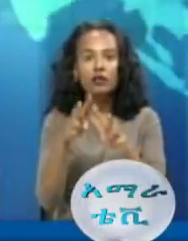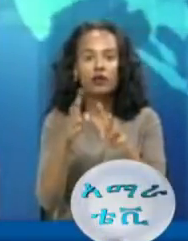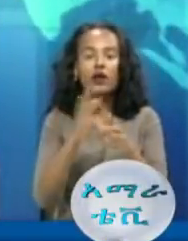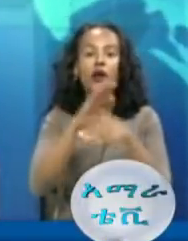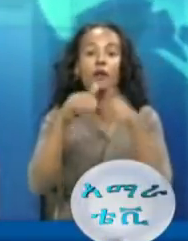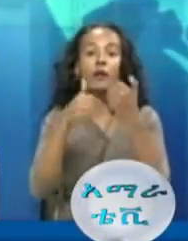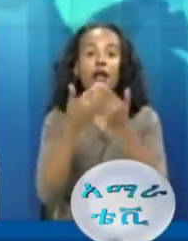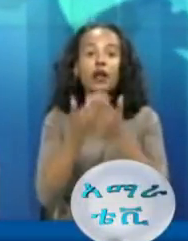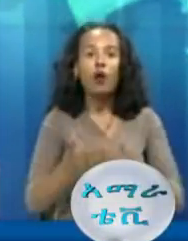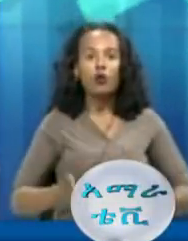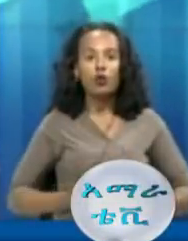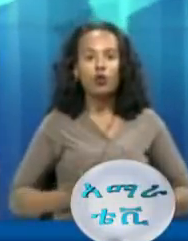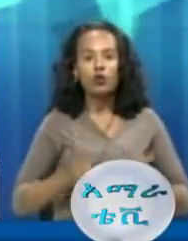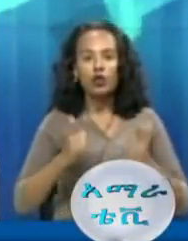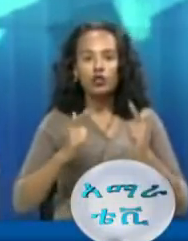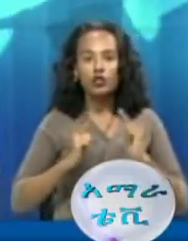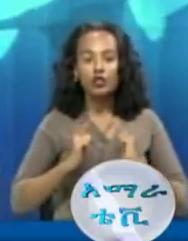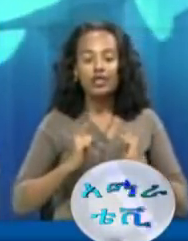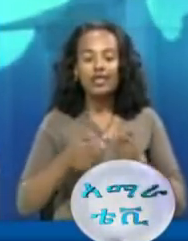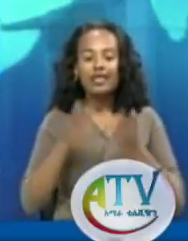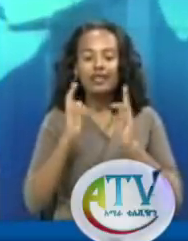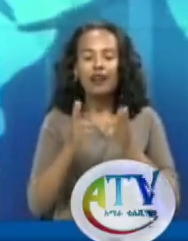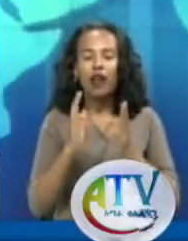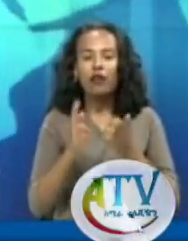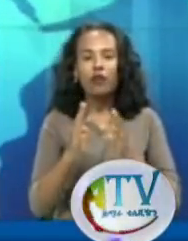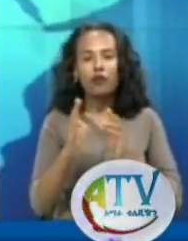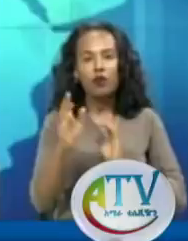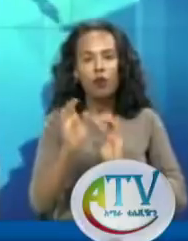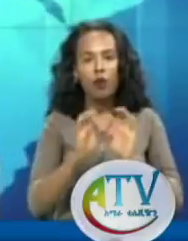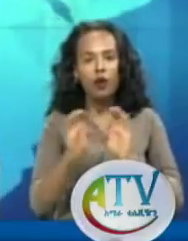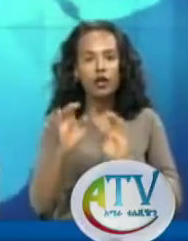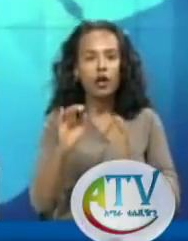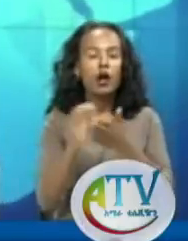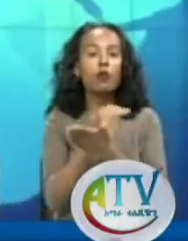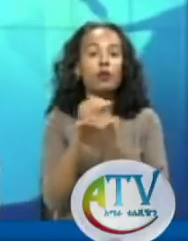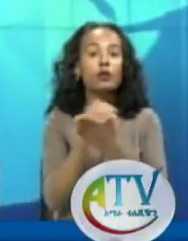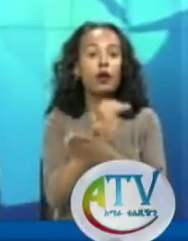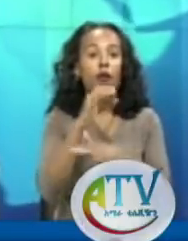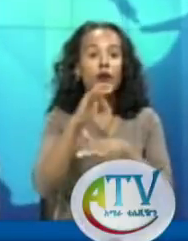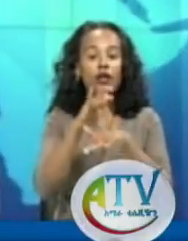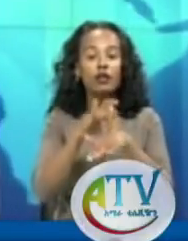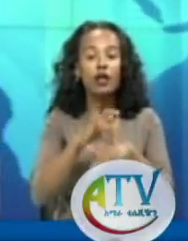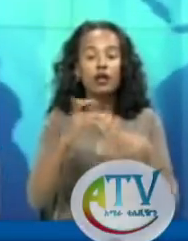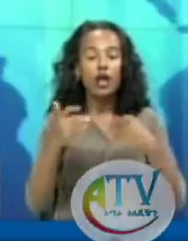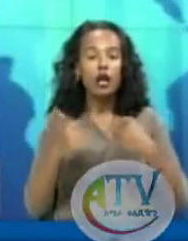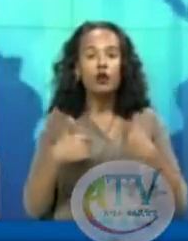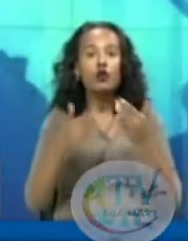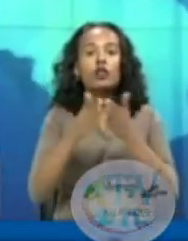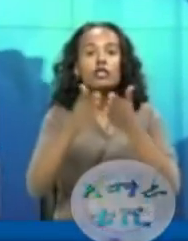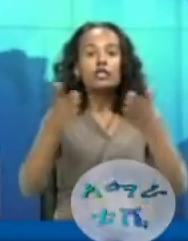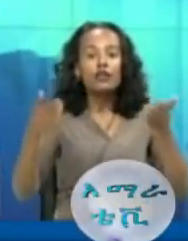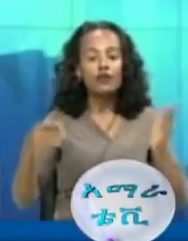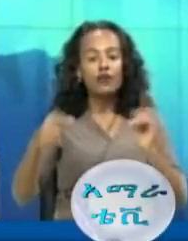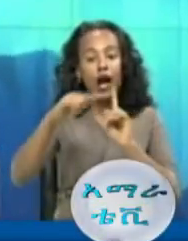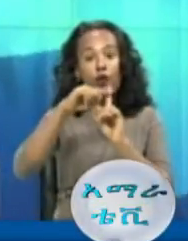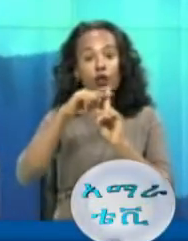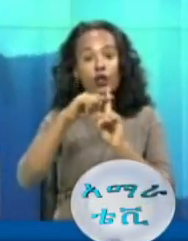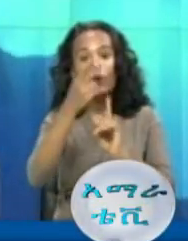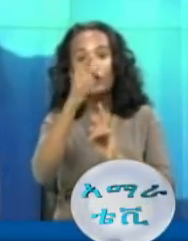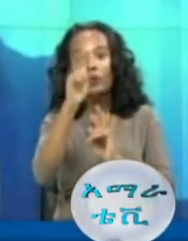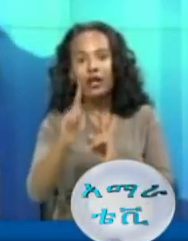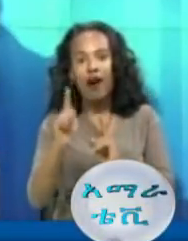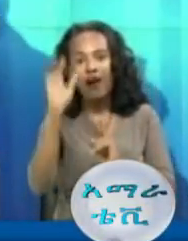መላው ህይወታችንን የተቀላጠፈ በማድረግ በመርታማነት ላይ ያለውን ሰፊ አውንታዊ ሚና ግምት